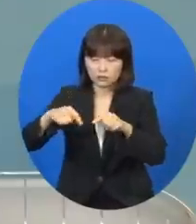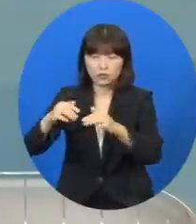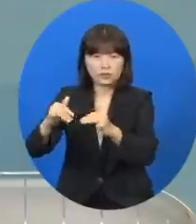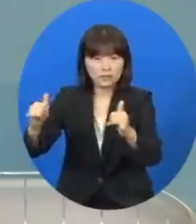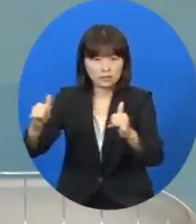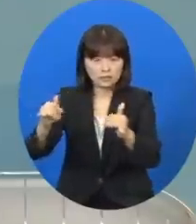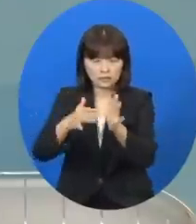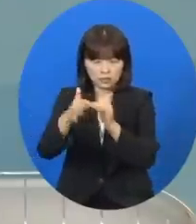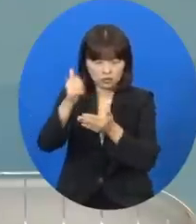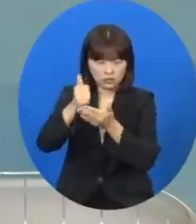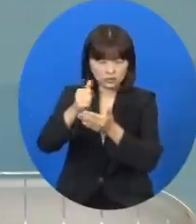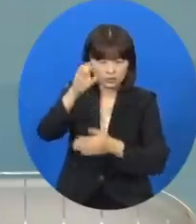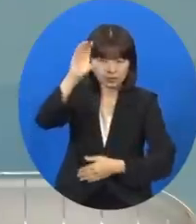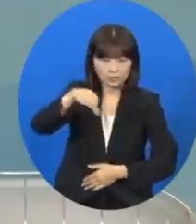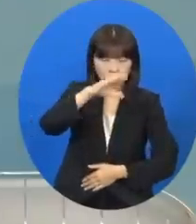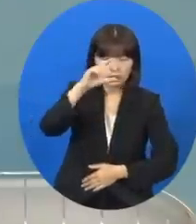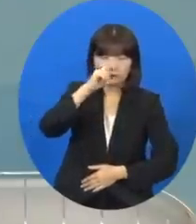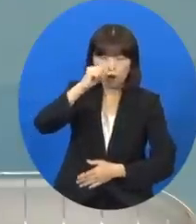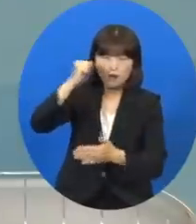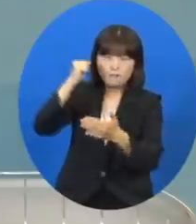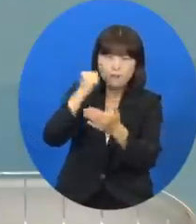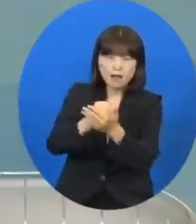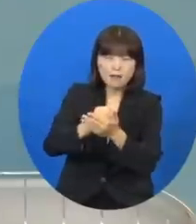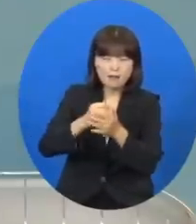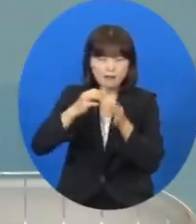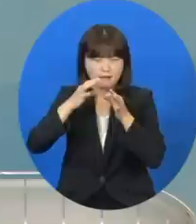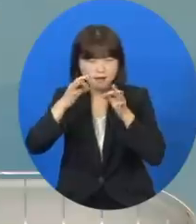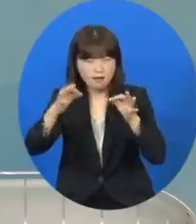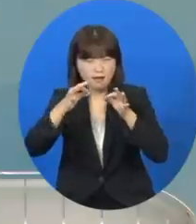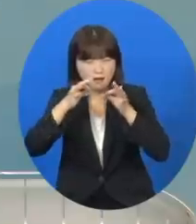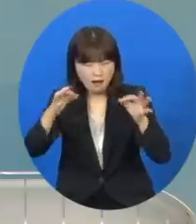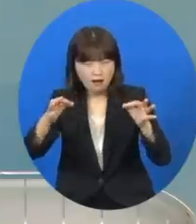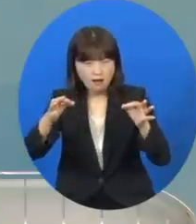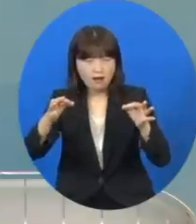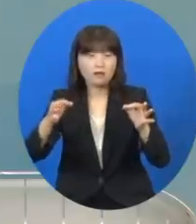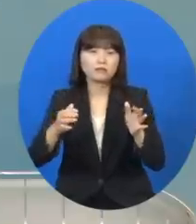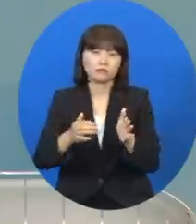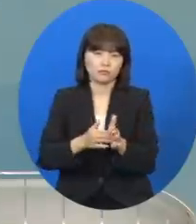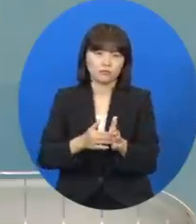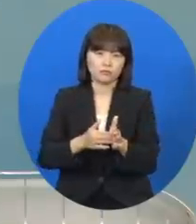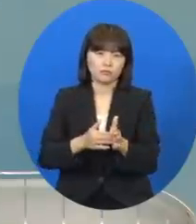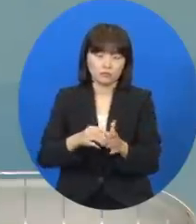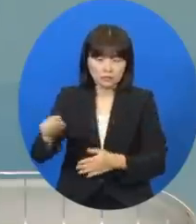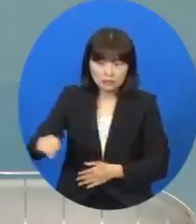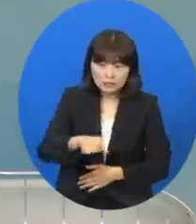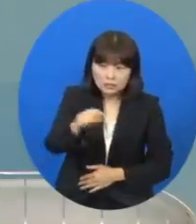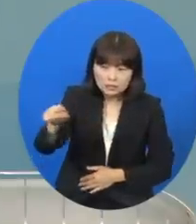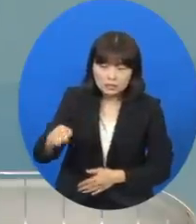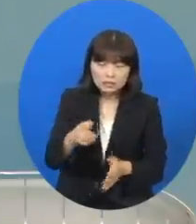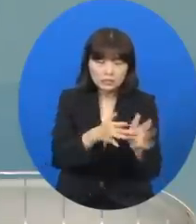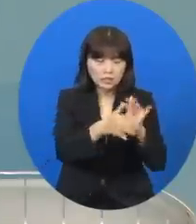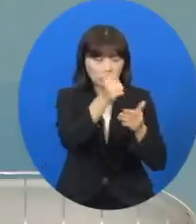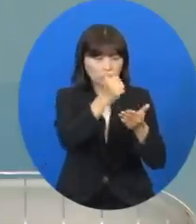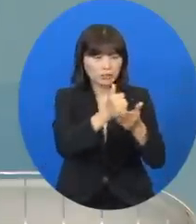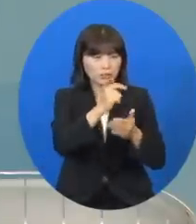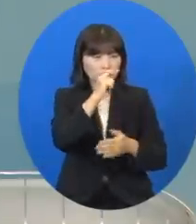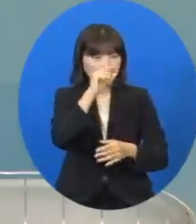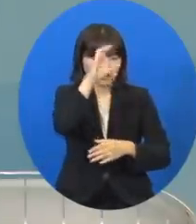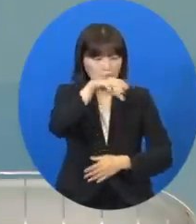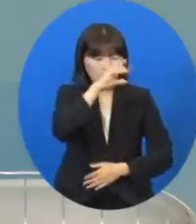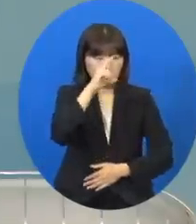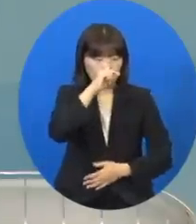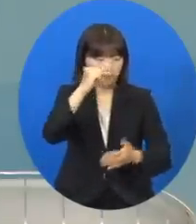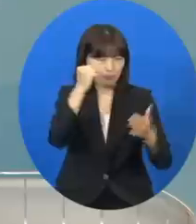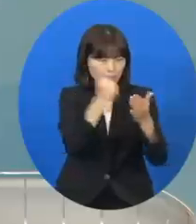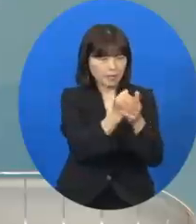예수님을 십자가에 못 박으라고 거의 막 강요하다시피 했죠. 그들이 예수님을 십자가에 못 박인